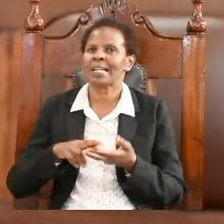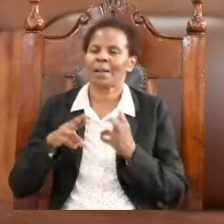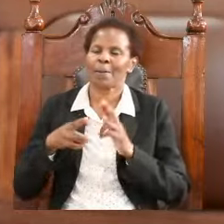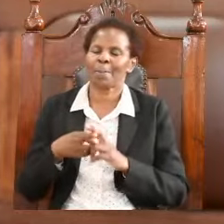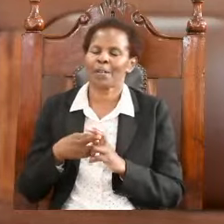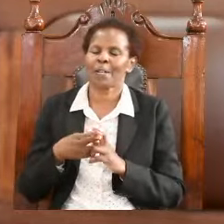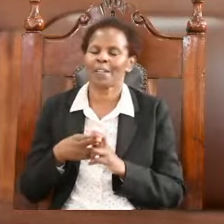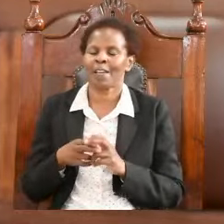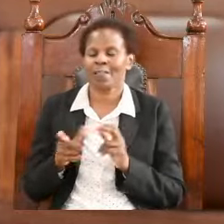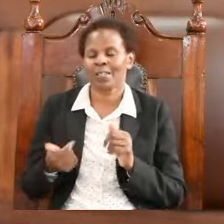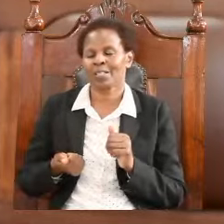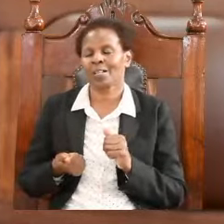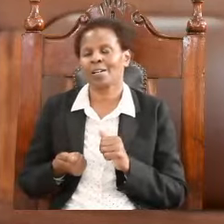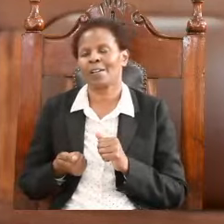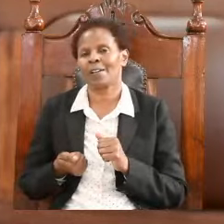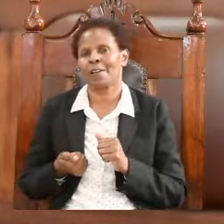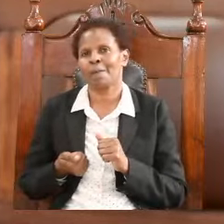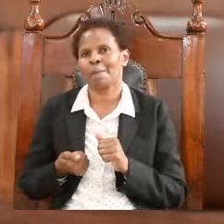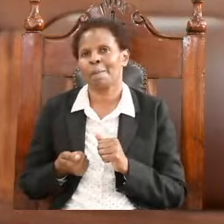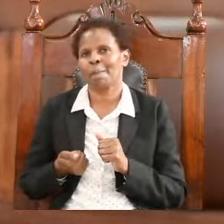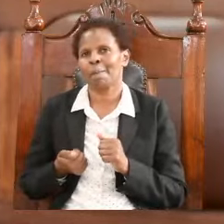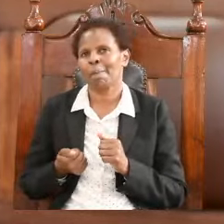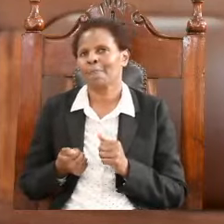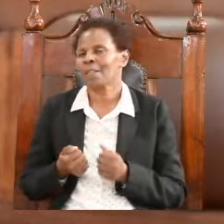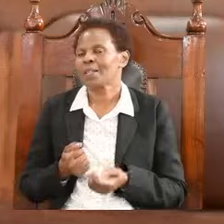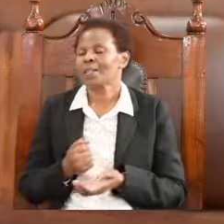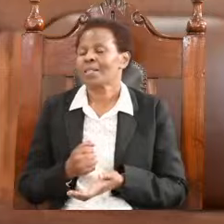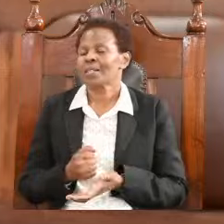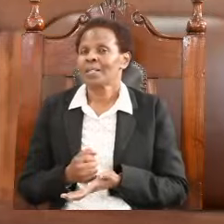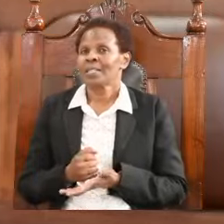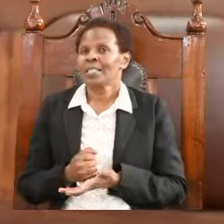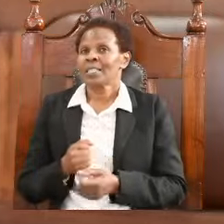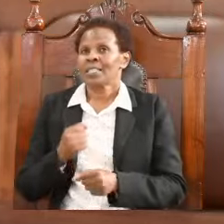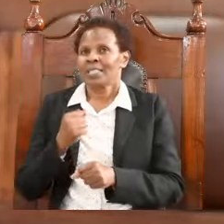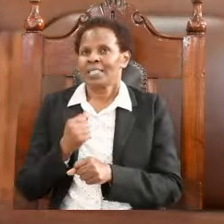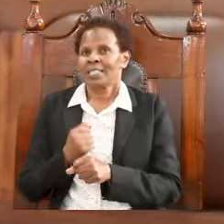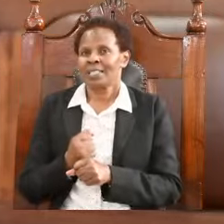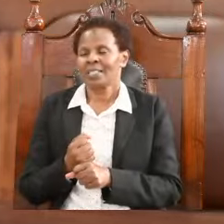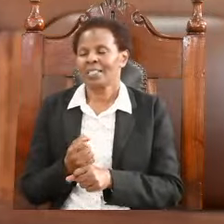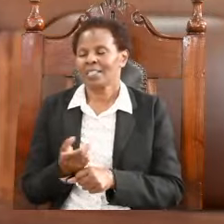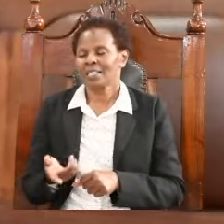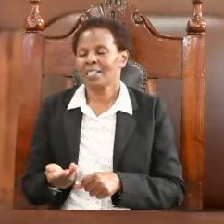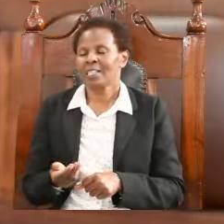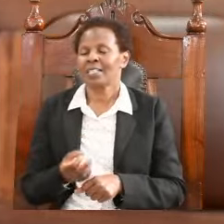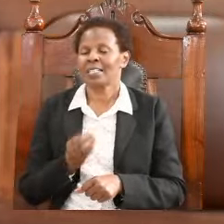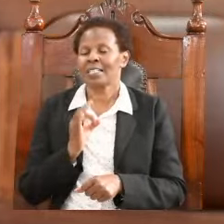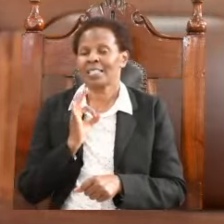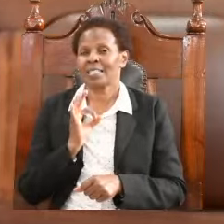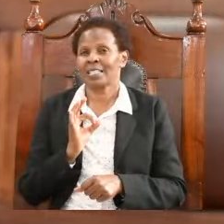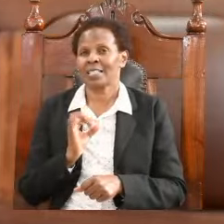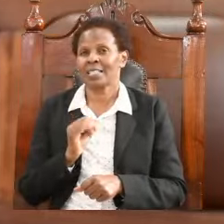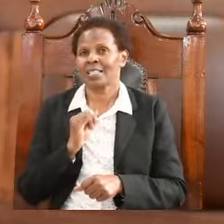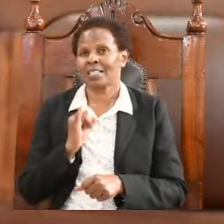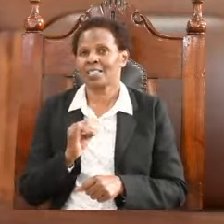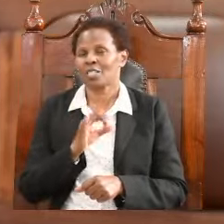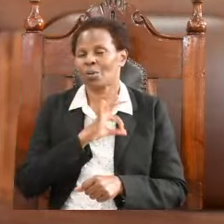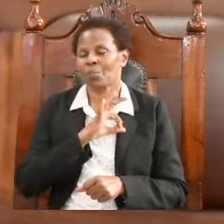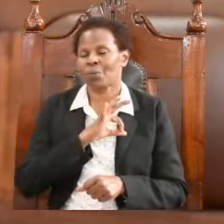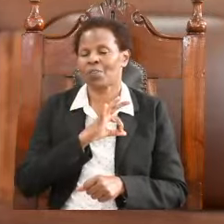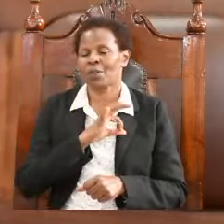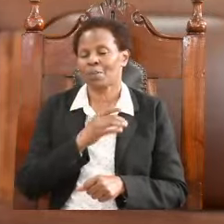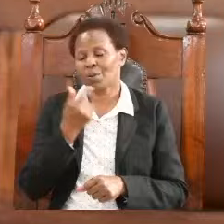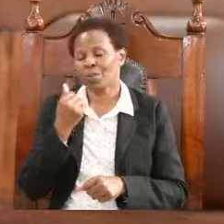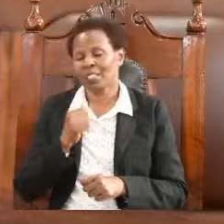uguni muiritu uyu ahotire gukorwo ena uguni thiini wa famiri ya Naaman ni gukorwo